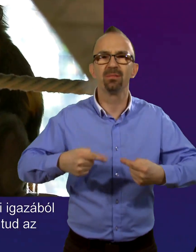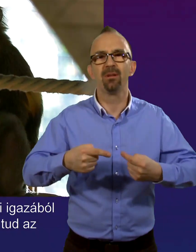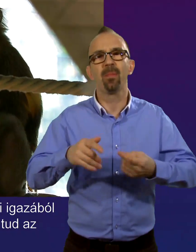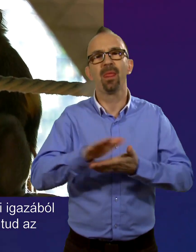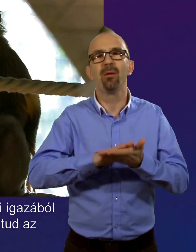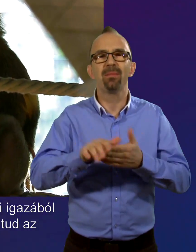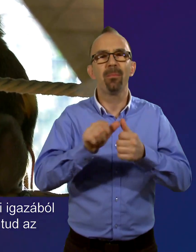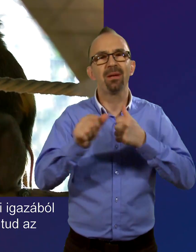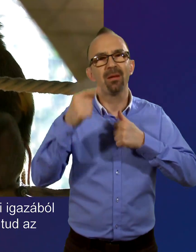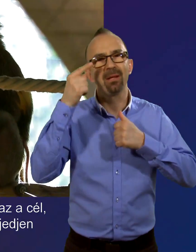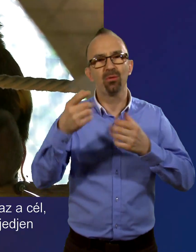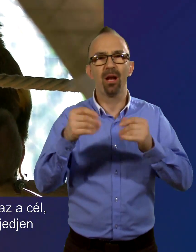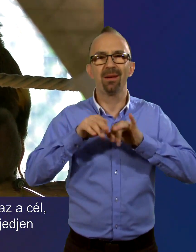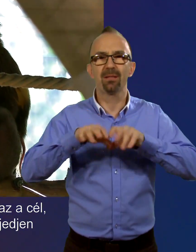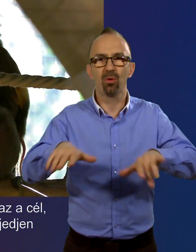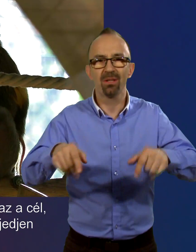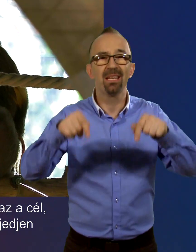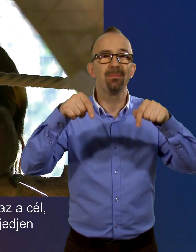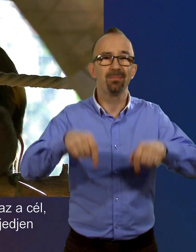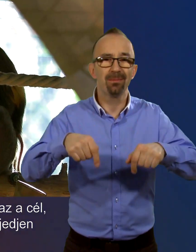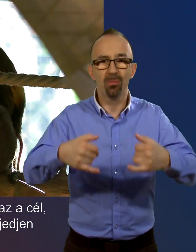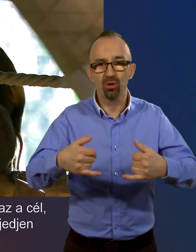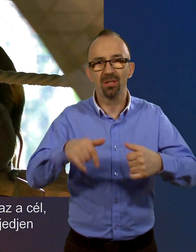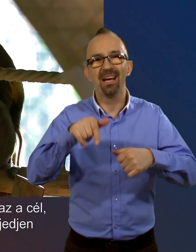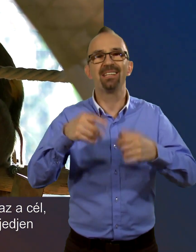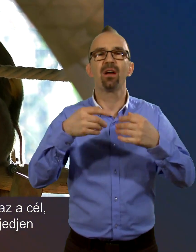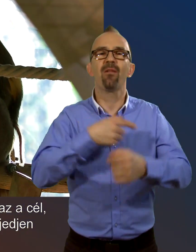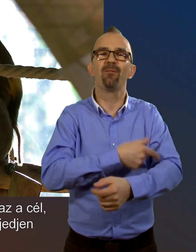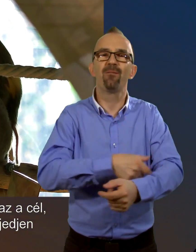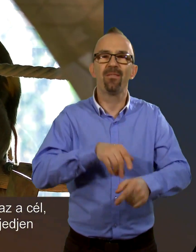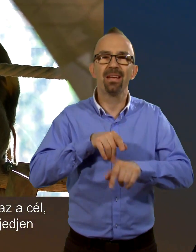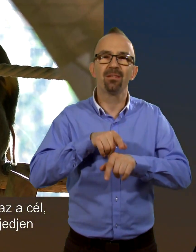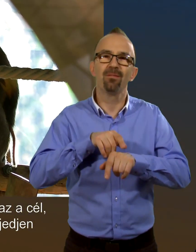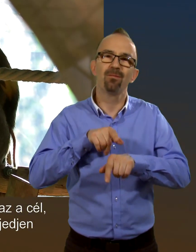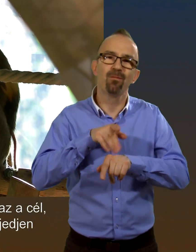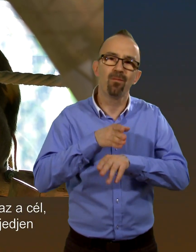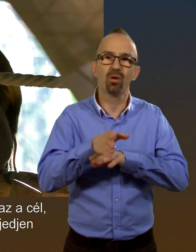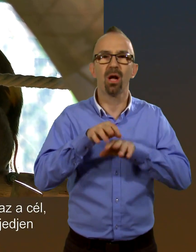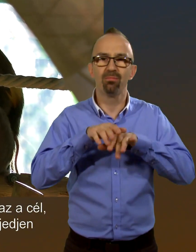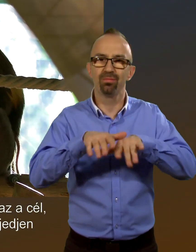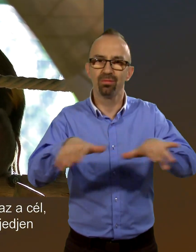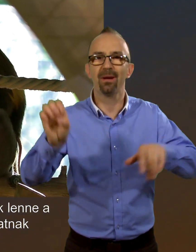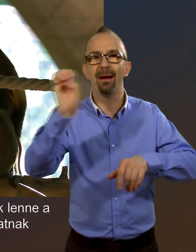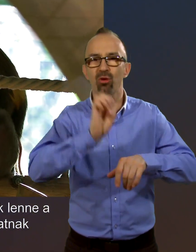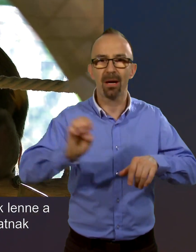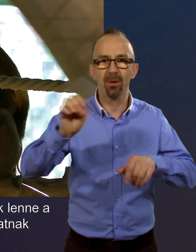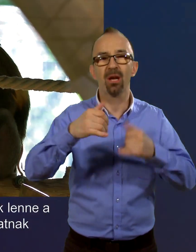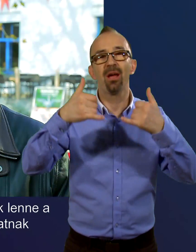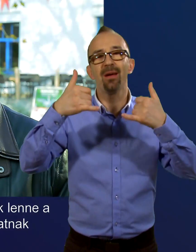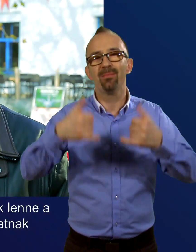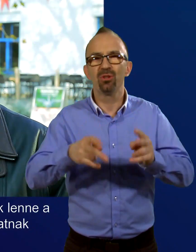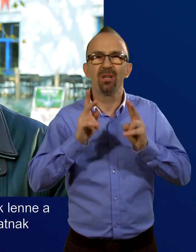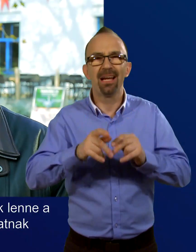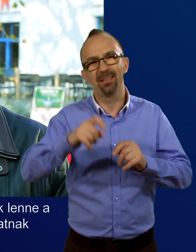hogy milyen mértékben tud az állomány szaporodni. Itt viszont, hogy az a cél, hogy ez a vérvonal minél inkább terjedjen Európában,